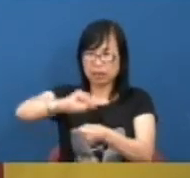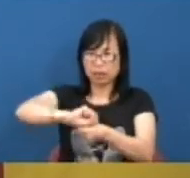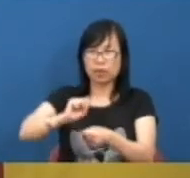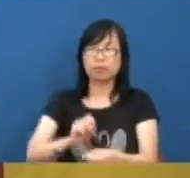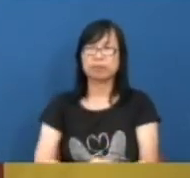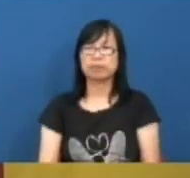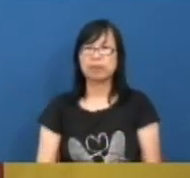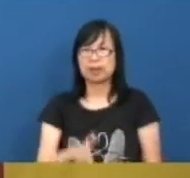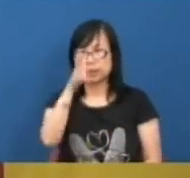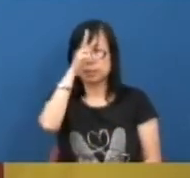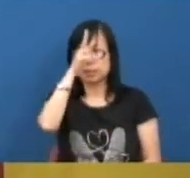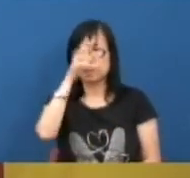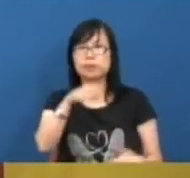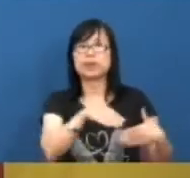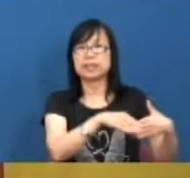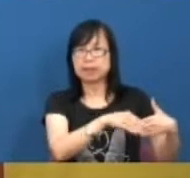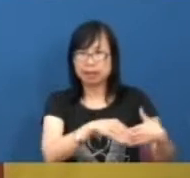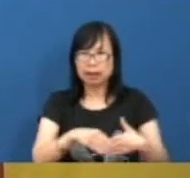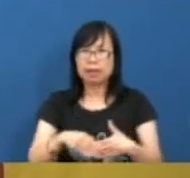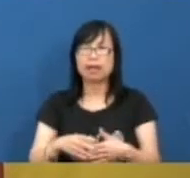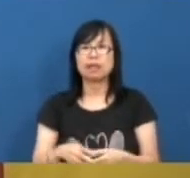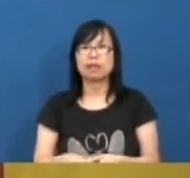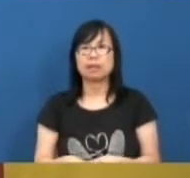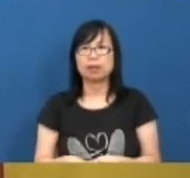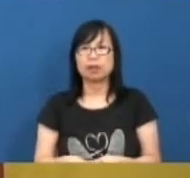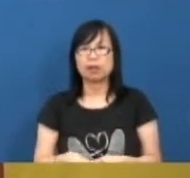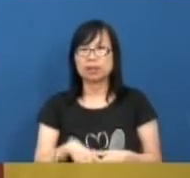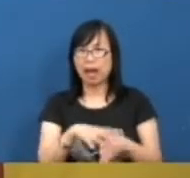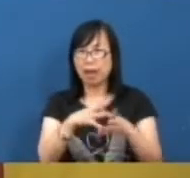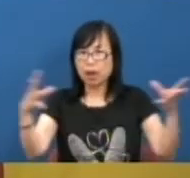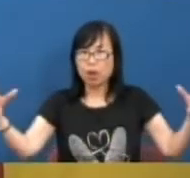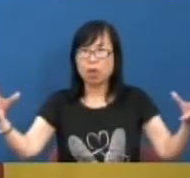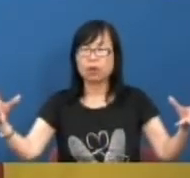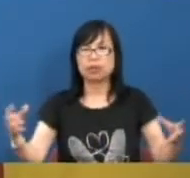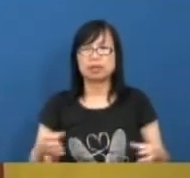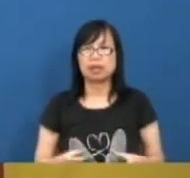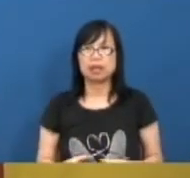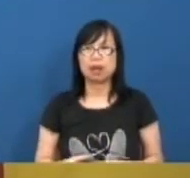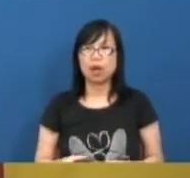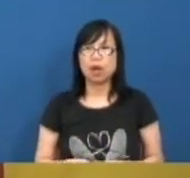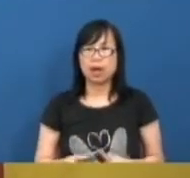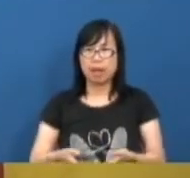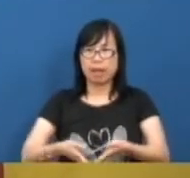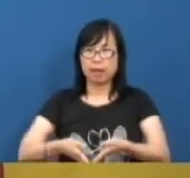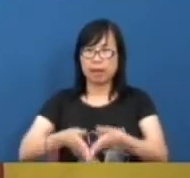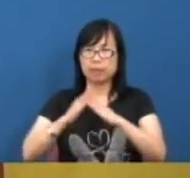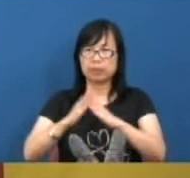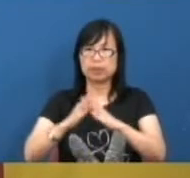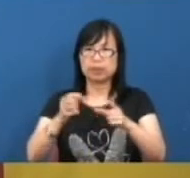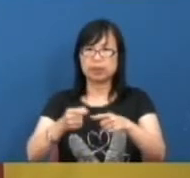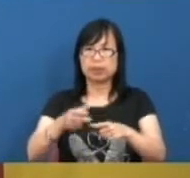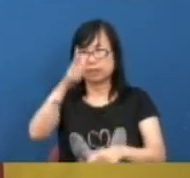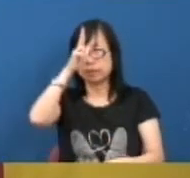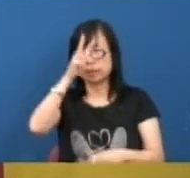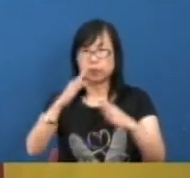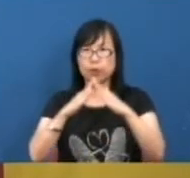哋政府應該係大量咁樣咧係集中啲資源咧起一啲。即係起多啲公屋，而嗰啲公屋咧，即係可以即